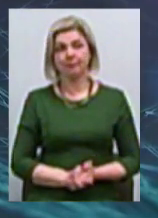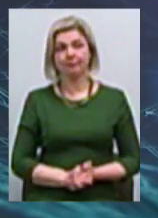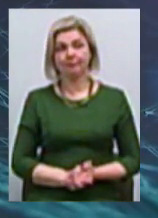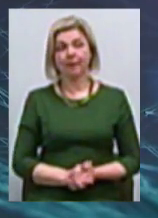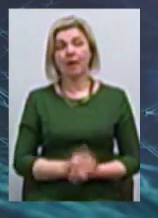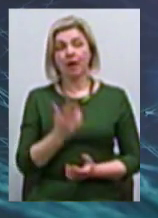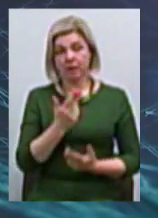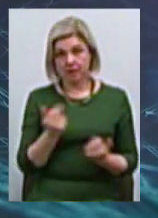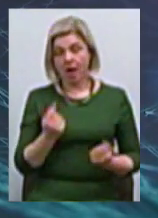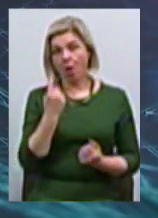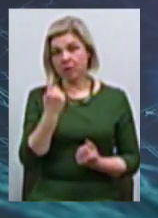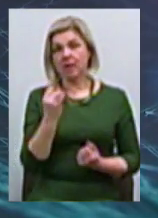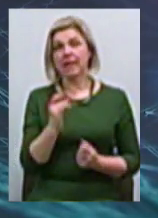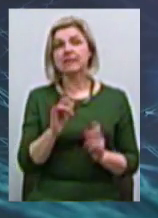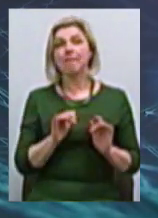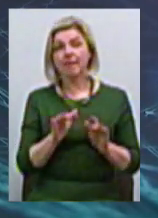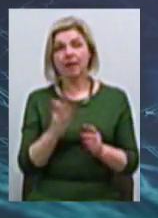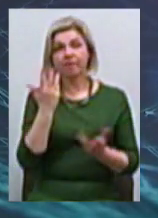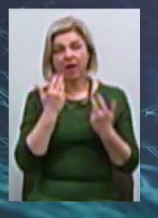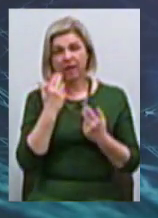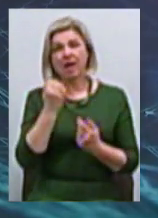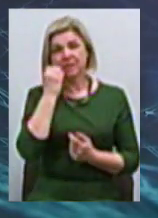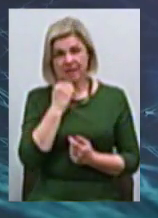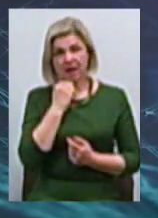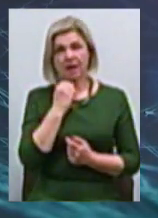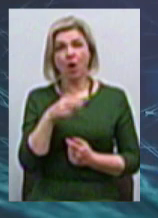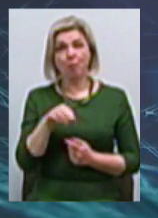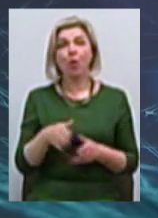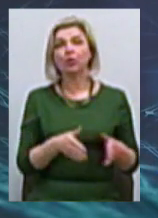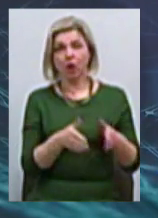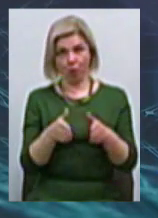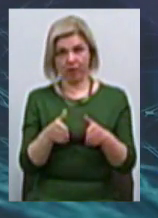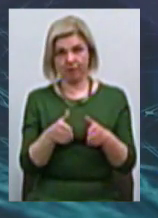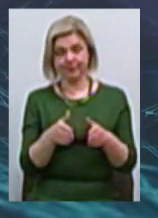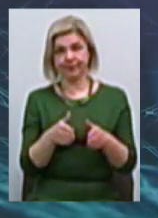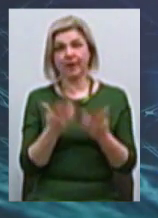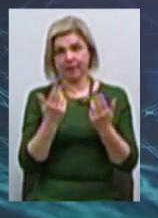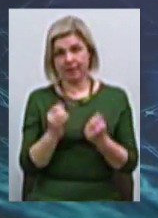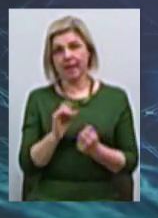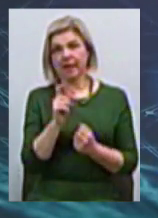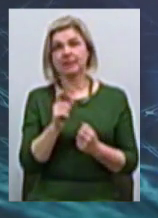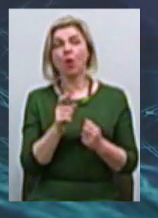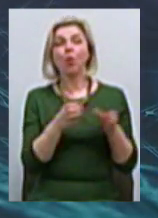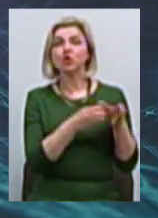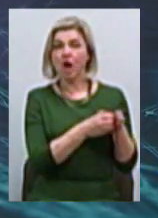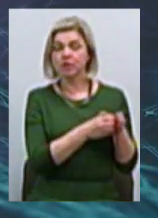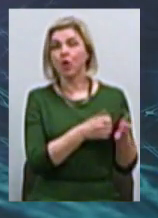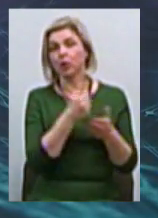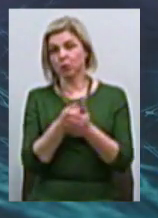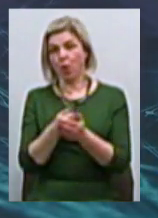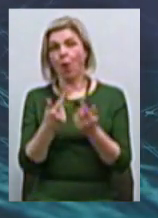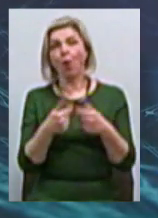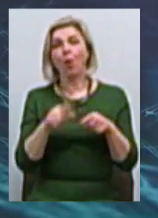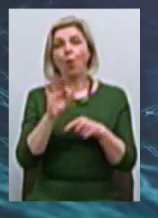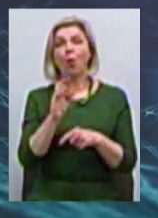Одна із методів фальсифікації, достатньо стара, по дорозі і в ОВК. По дорозі, да, по дорозі із дільничної виборчої комісії в окружну